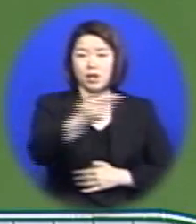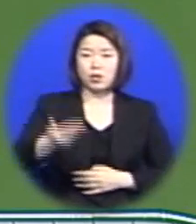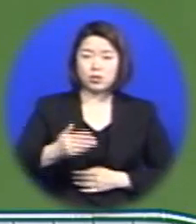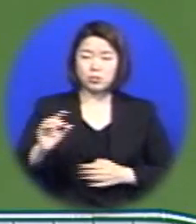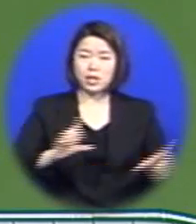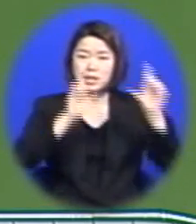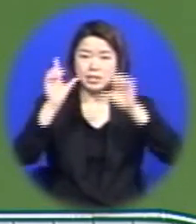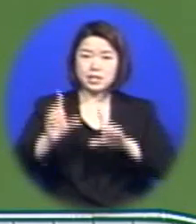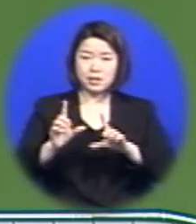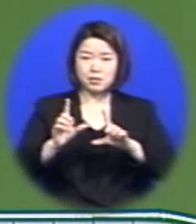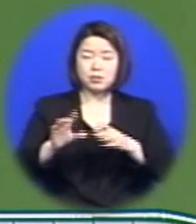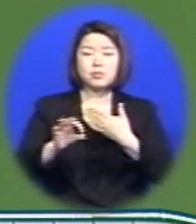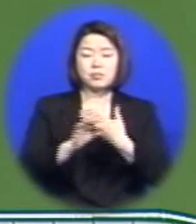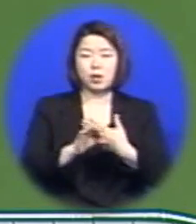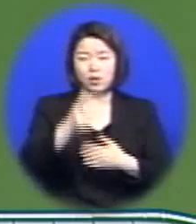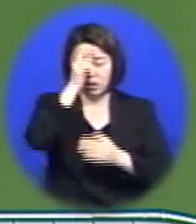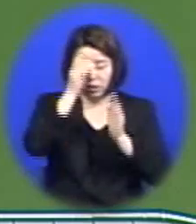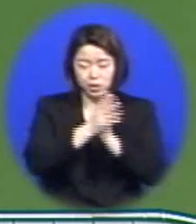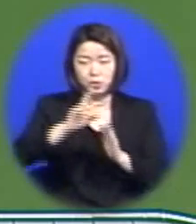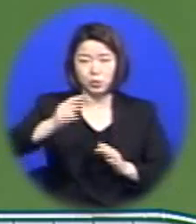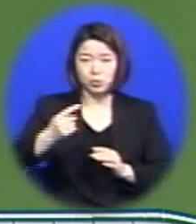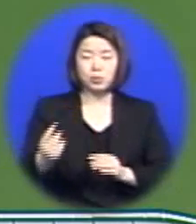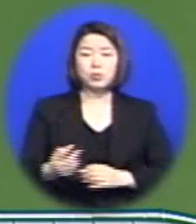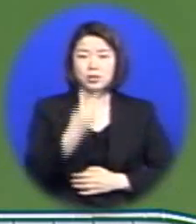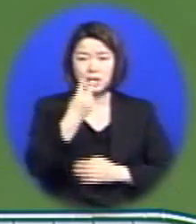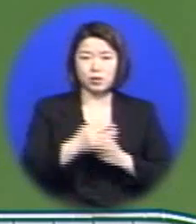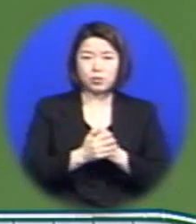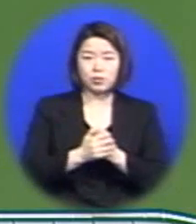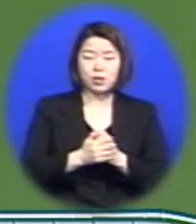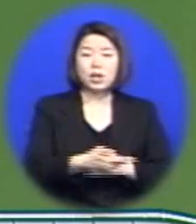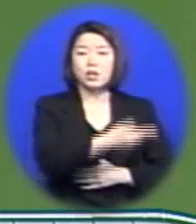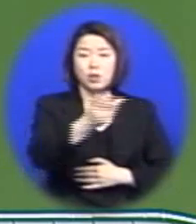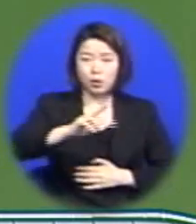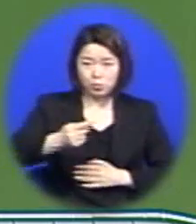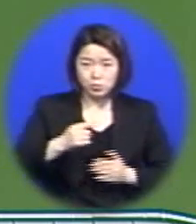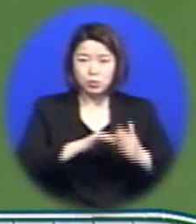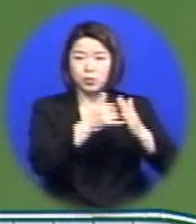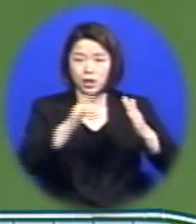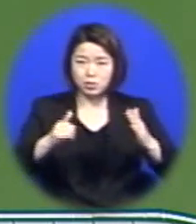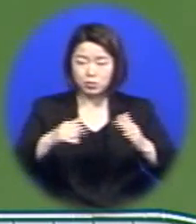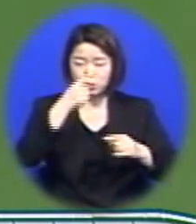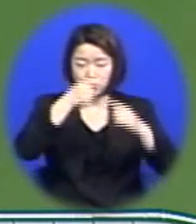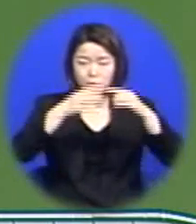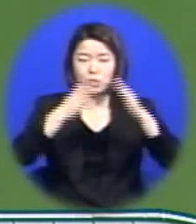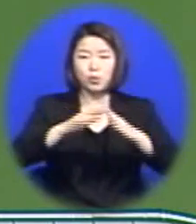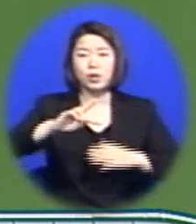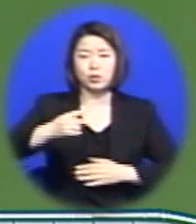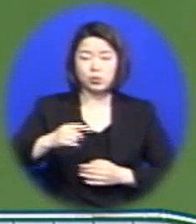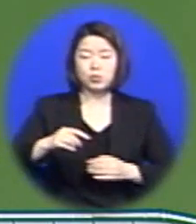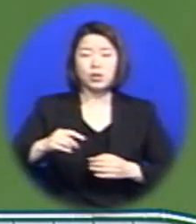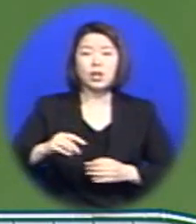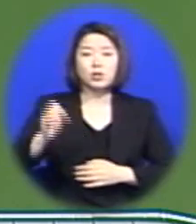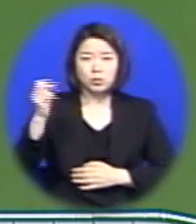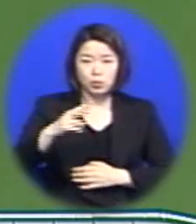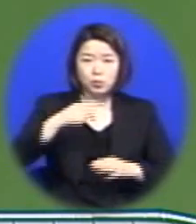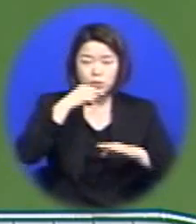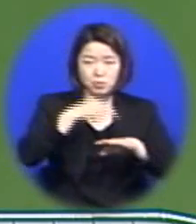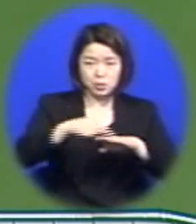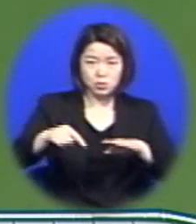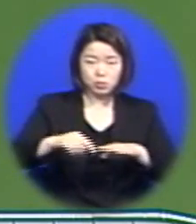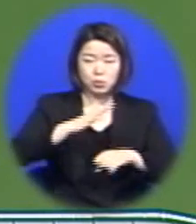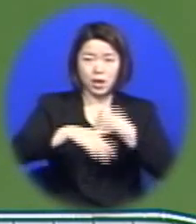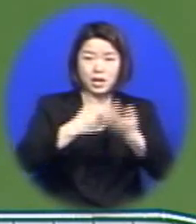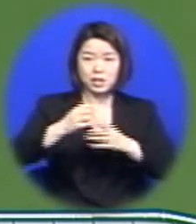살면 기도가 삽니다 아멘 여러분도 살아야 되고 가족도 살아야 되고 교회도 살아야 되고 아멘 우리 민족도 하나님의